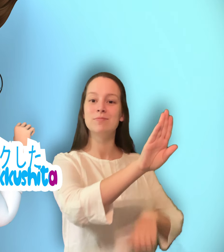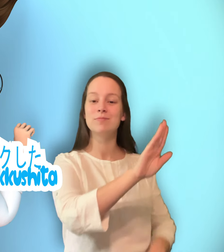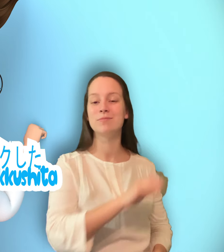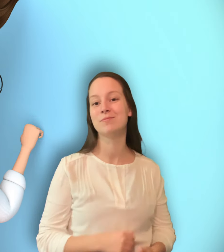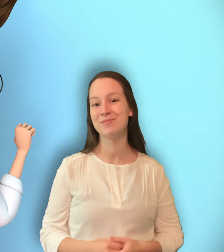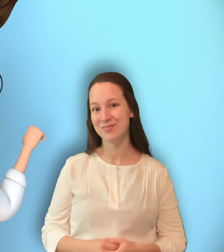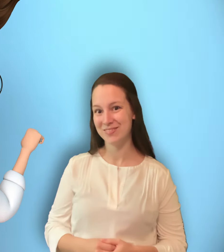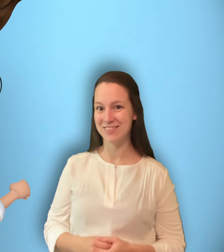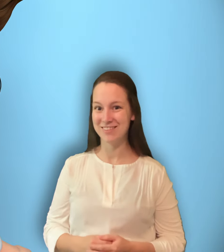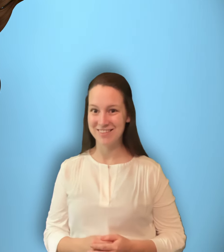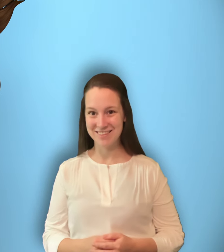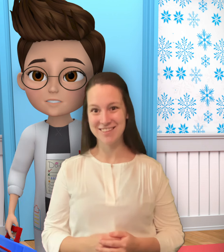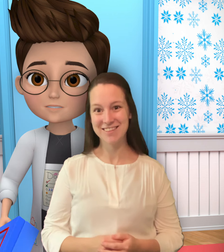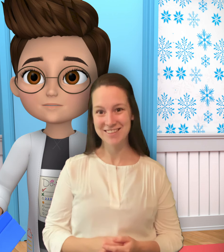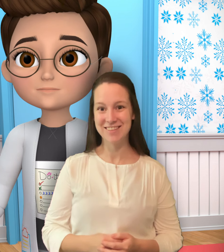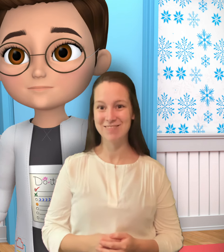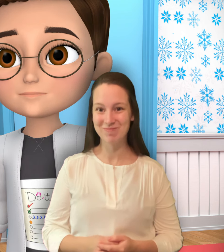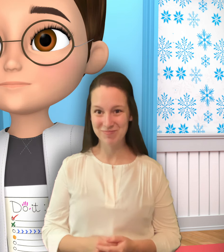残し